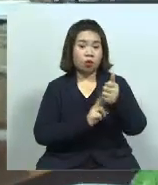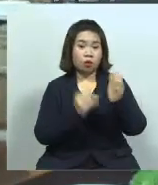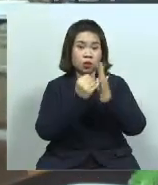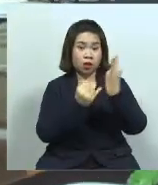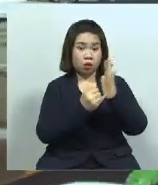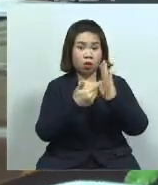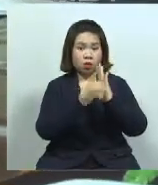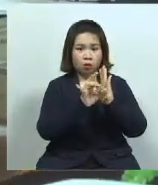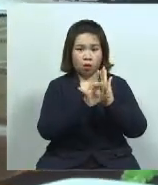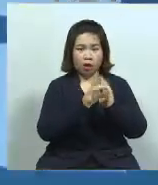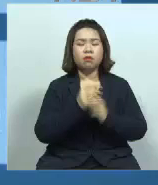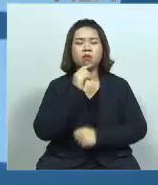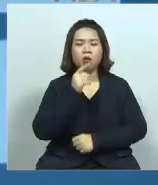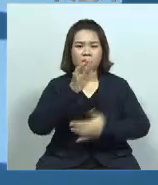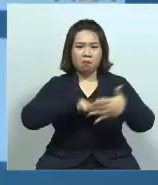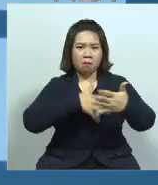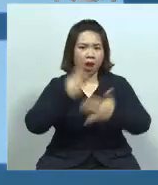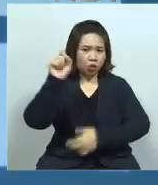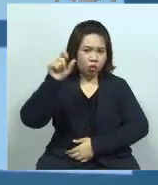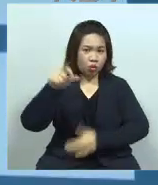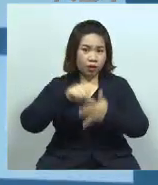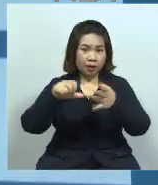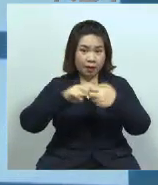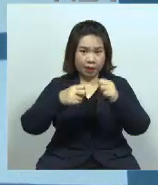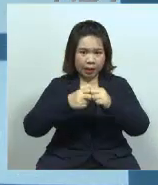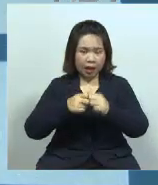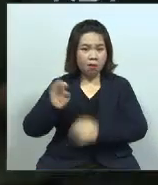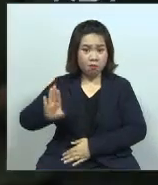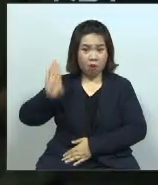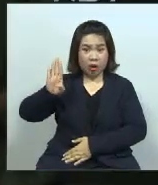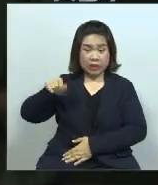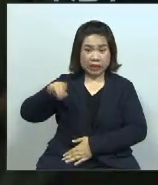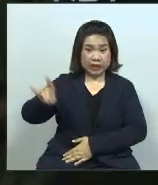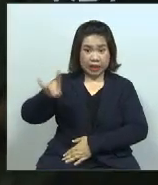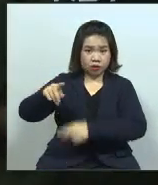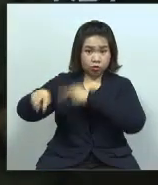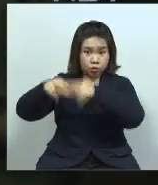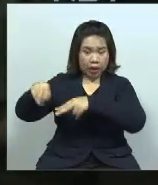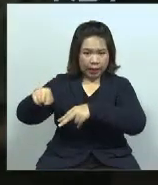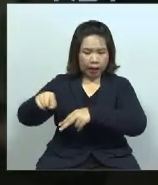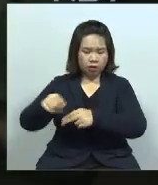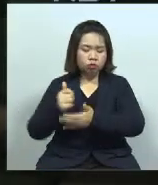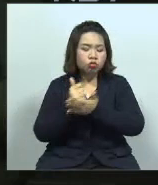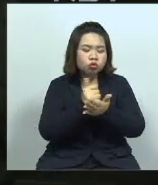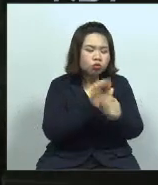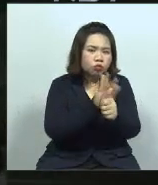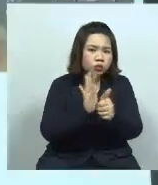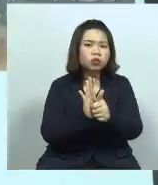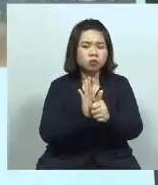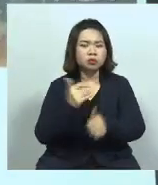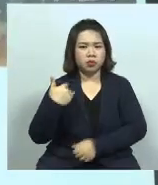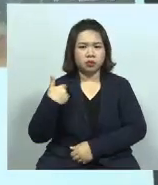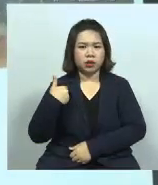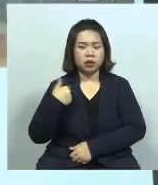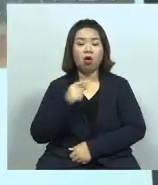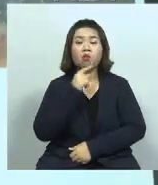การจังหวัดร้อยเอ็ดบอกว่ามาตรการเร่งด่วนขณะนี้ทางบริษัทเจ้าของฟาร์มได้เข้าไปดูแลผู้ที่ได้รับผลกระทบแล้วโดยจะ